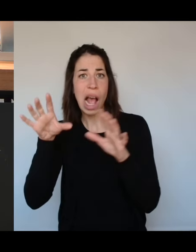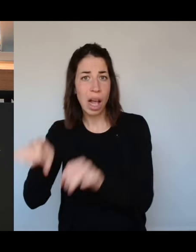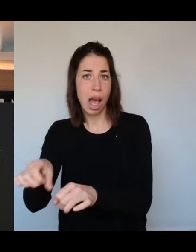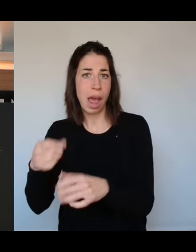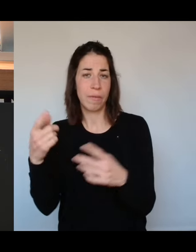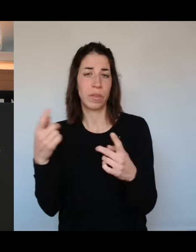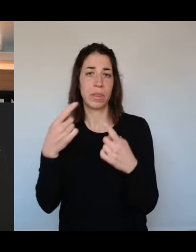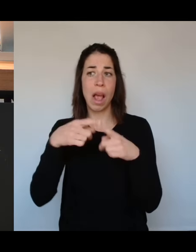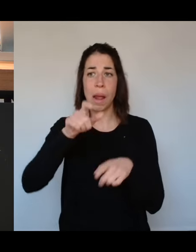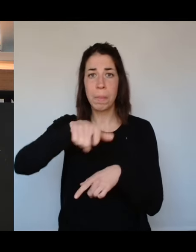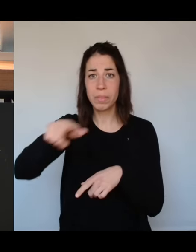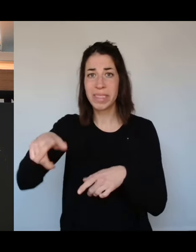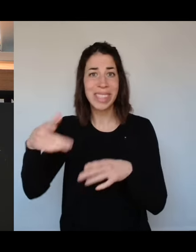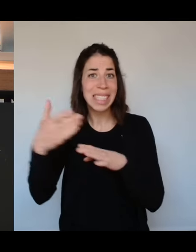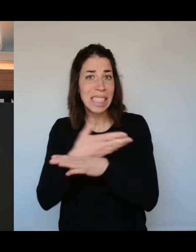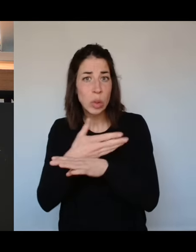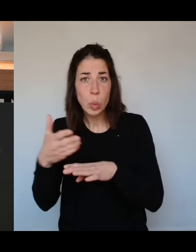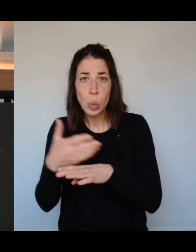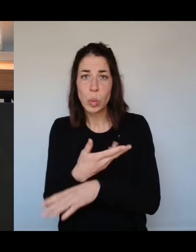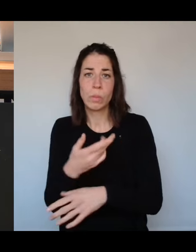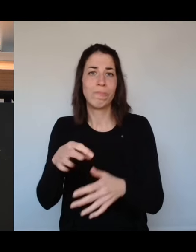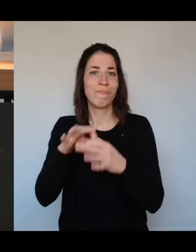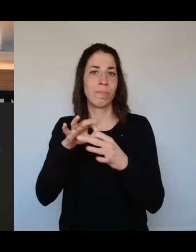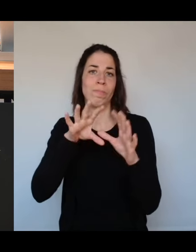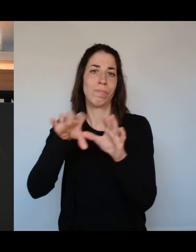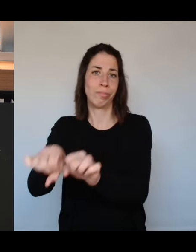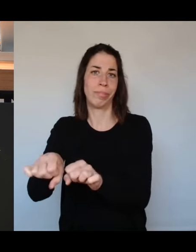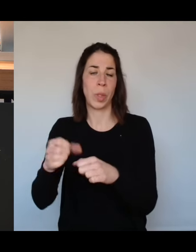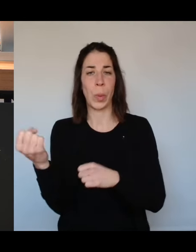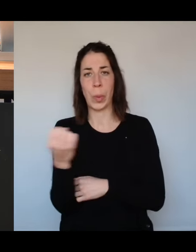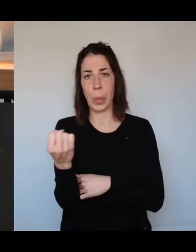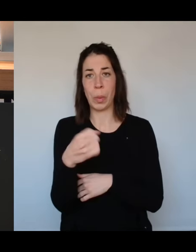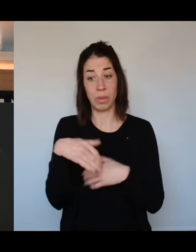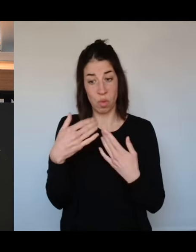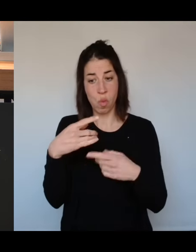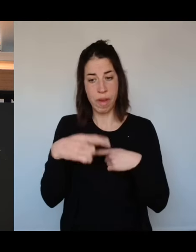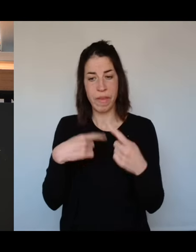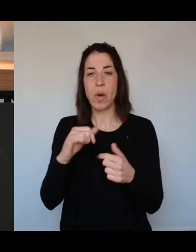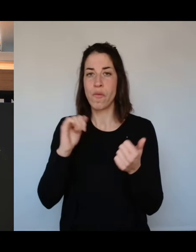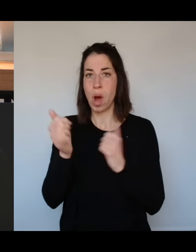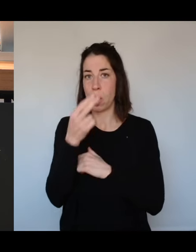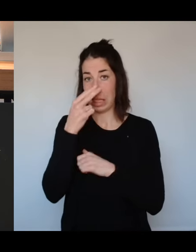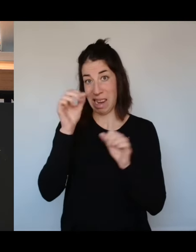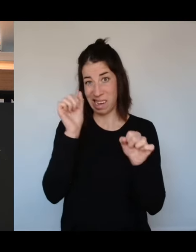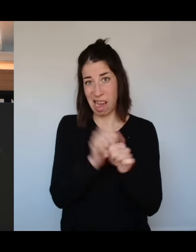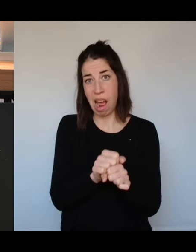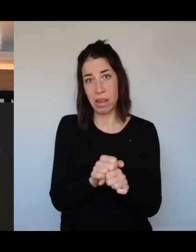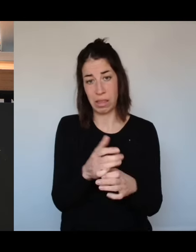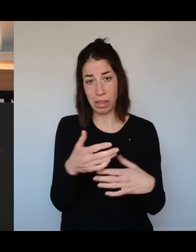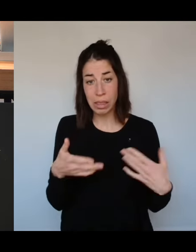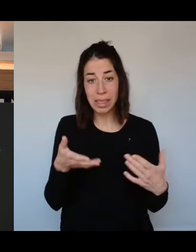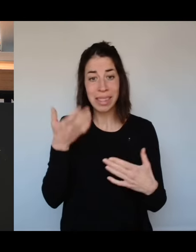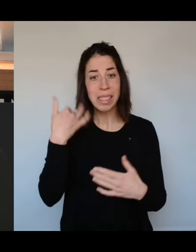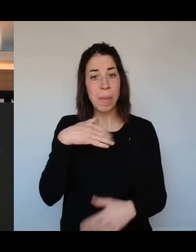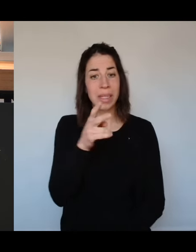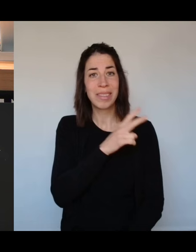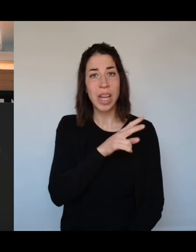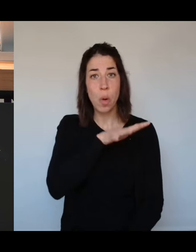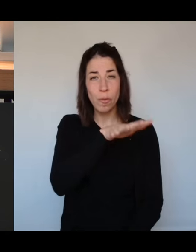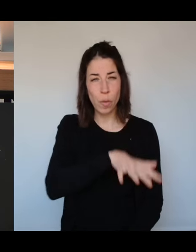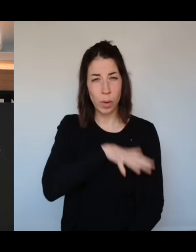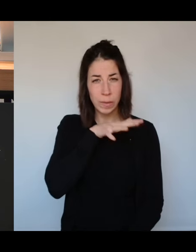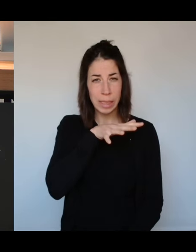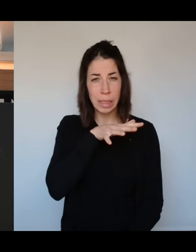damalige Koalition von SPD und CDU hat 2015 mit einer Null-Toleranz-Strategie